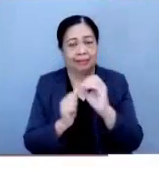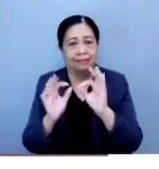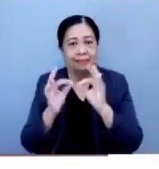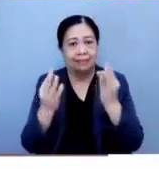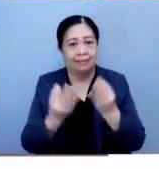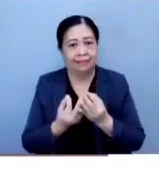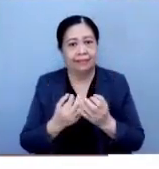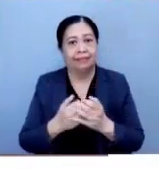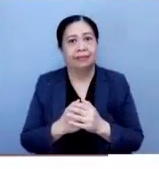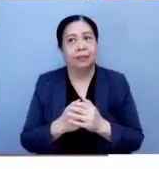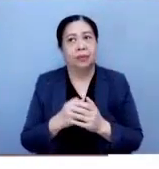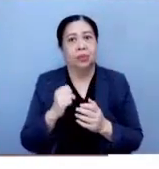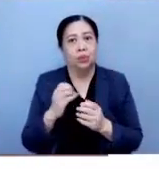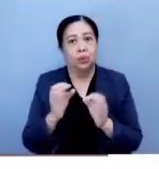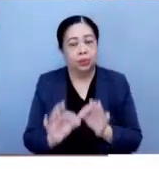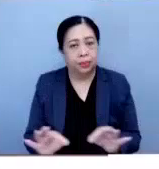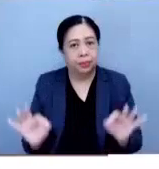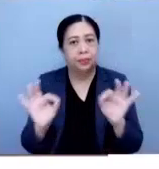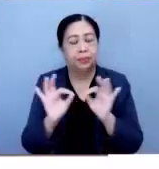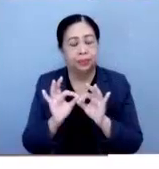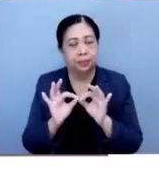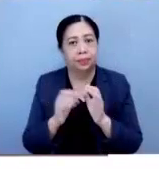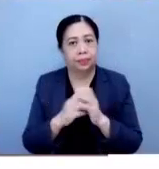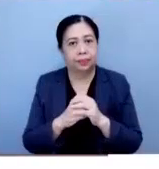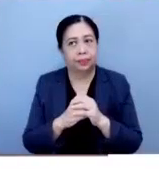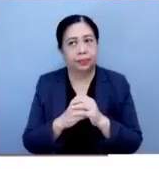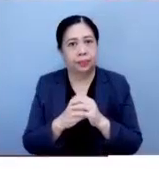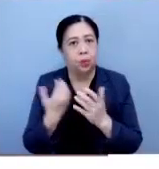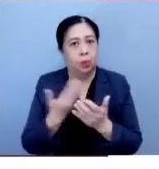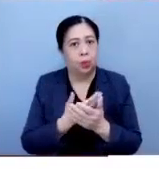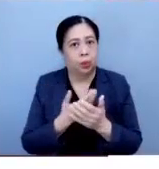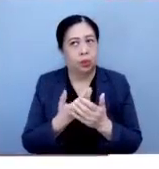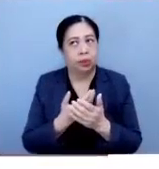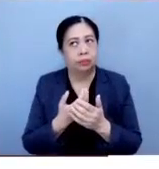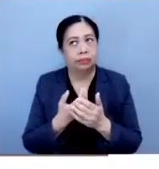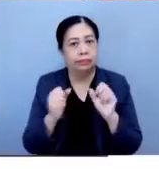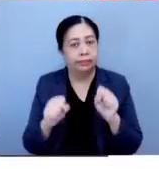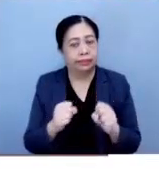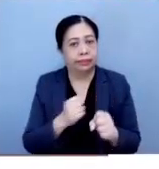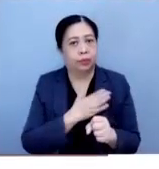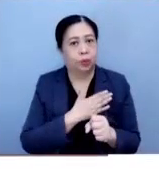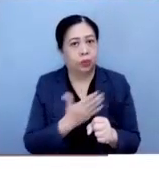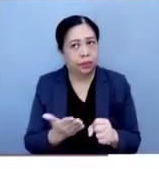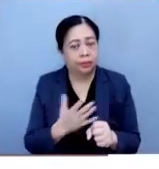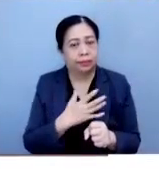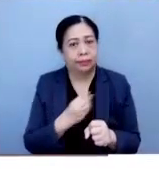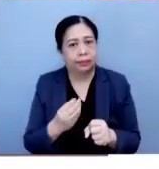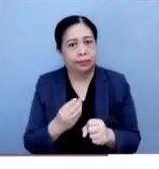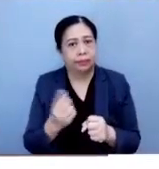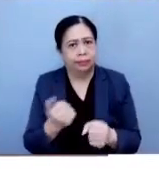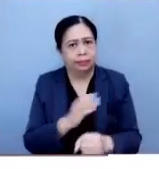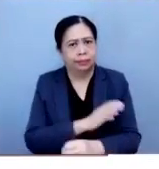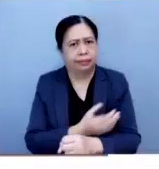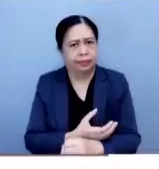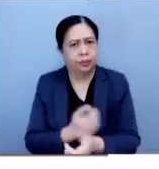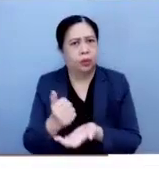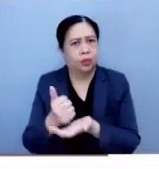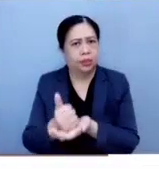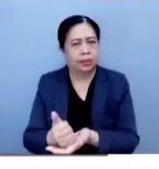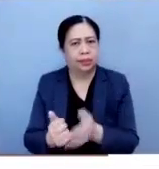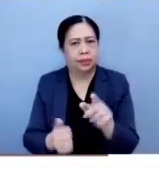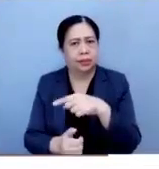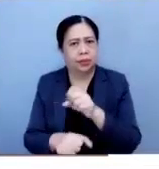pamilya. So ang importante po doon, we are able, willing, and competent to assist each and